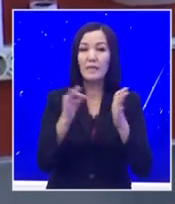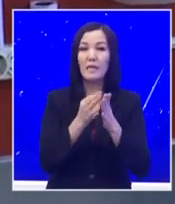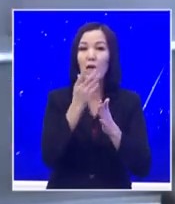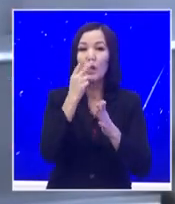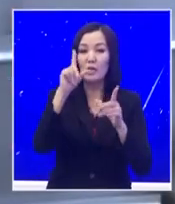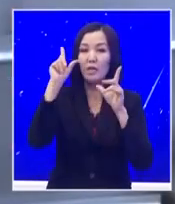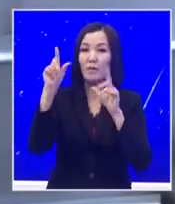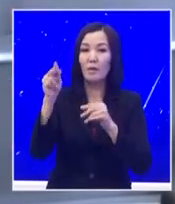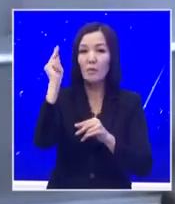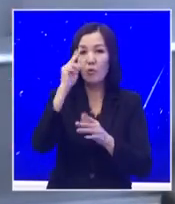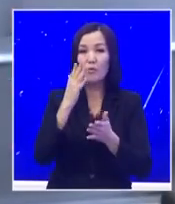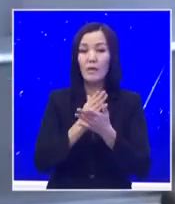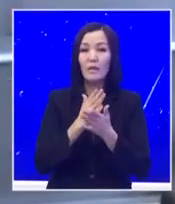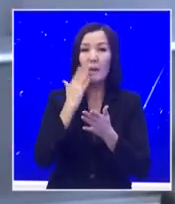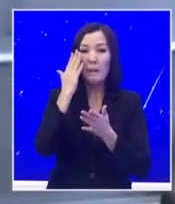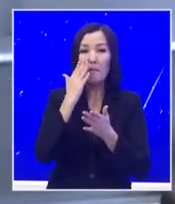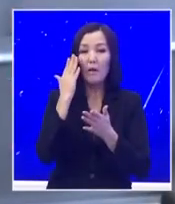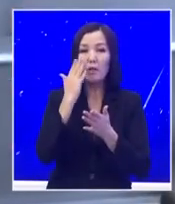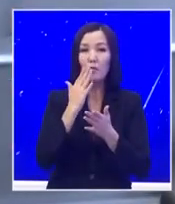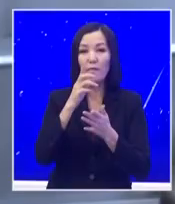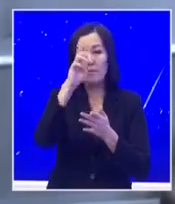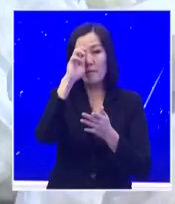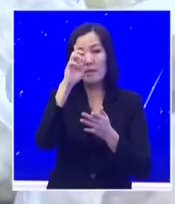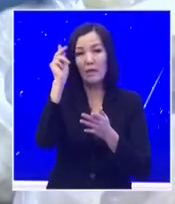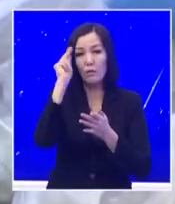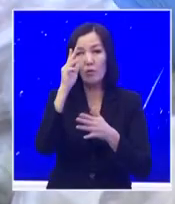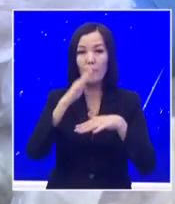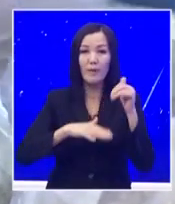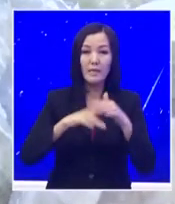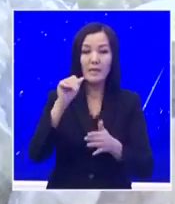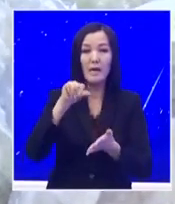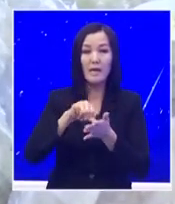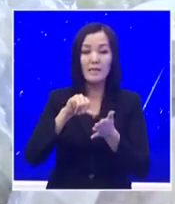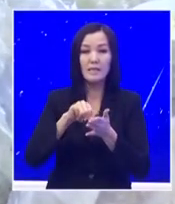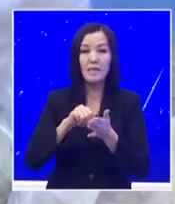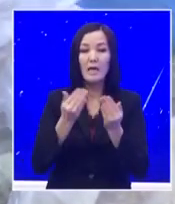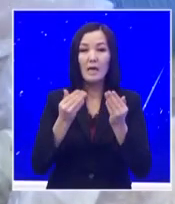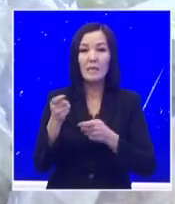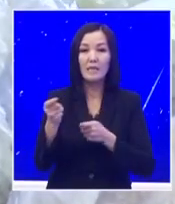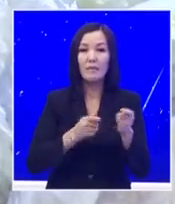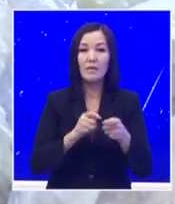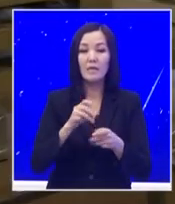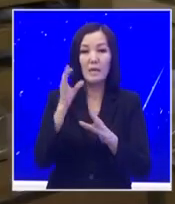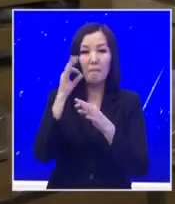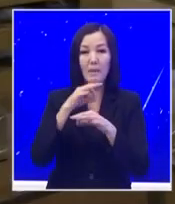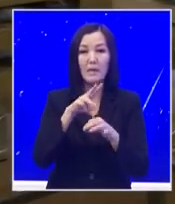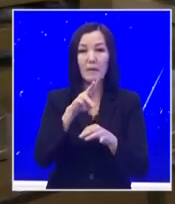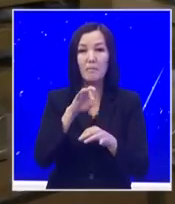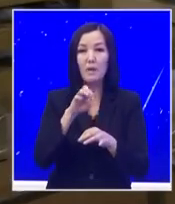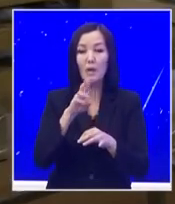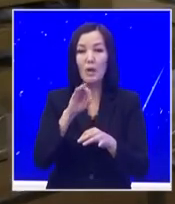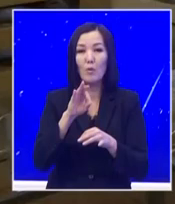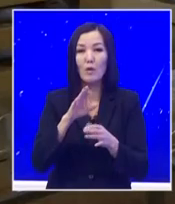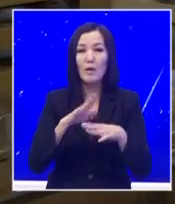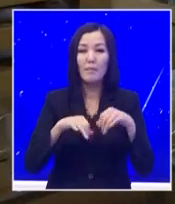шетелде оқып келді. Молдова мемлекетінде білім алып, іс тәжірибеден өтті. Соның арқасында басшылық микробиолог лауазымына ауыстырады. Әмина сол